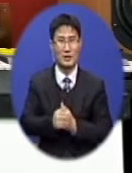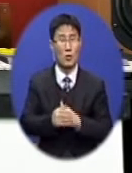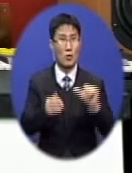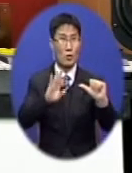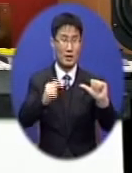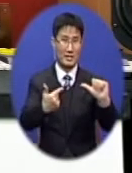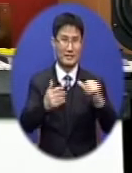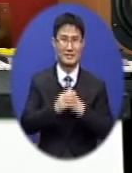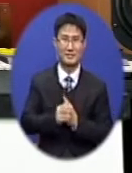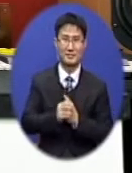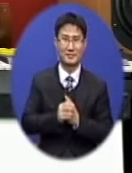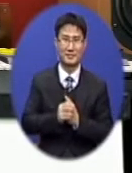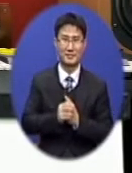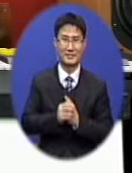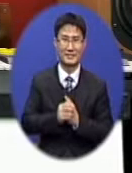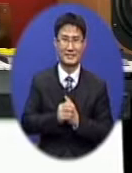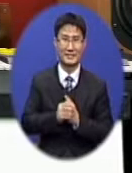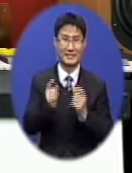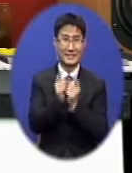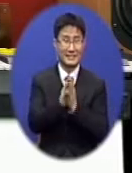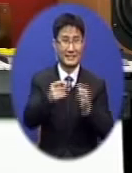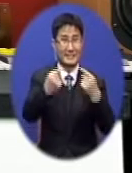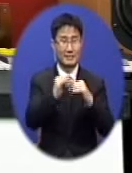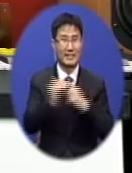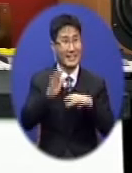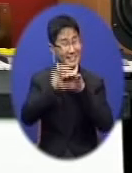5번 분이죠. 네. 예, 즉석 참여자입니다. 네. 안녕하세요.